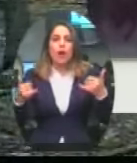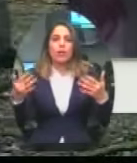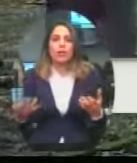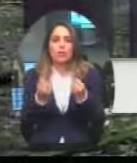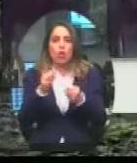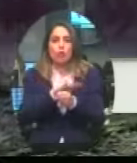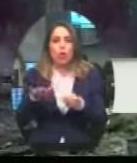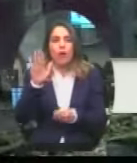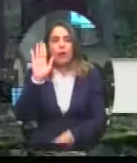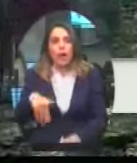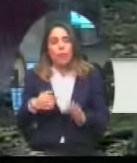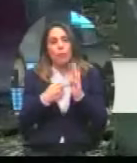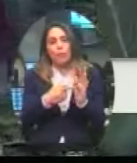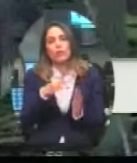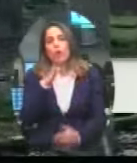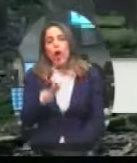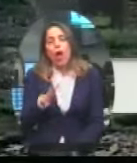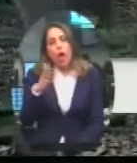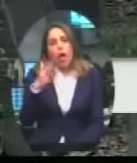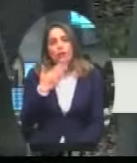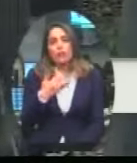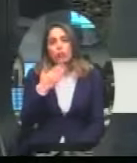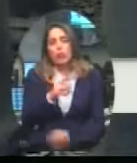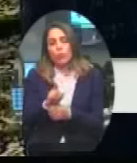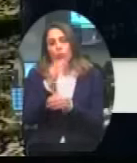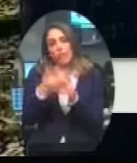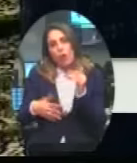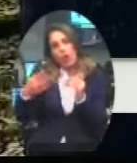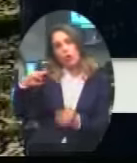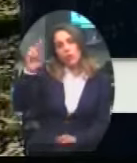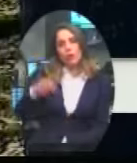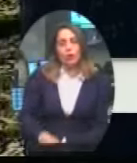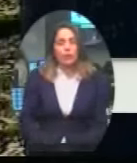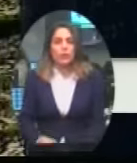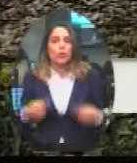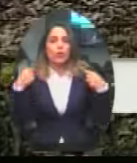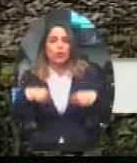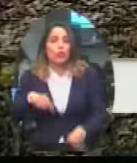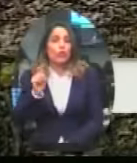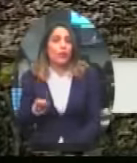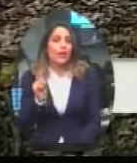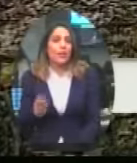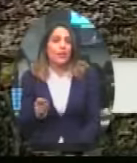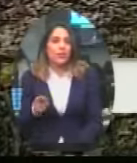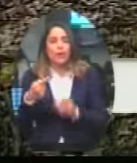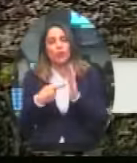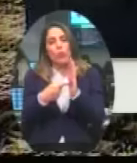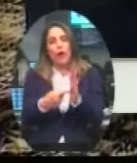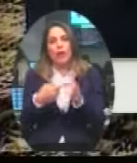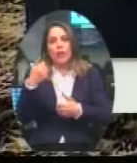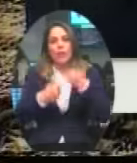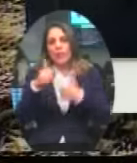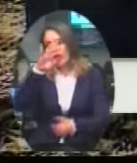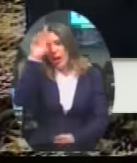על ביטויי האנטישמיות הגואים בתקופה האחרונה. יושב ראש הכנסת יולי יואל אדלשטיין הביא כדוגמת תחרות איראנית של